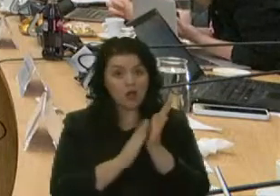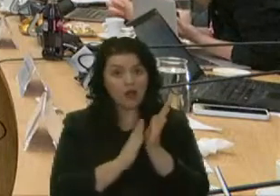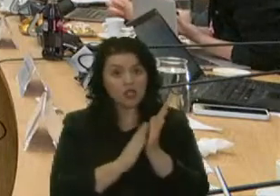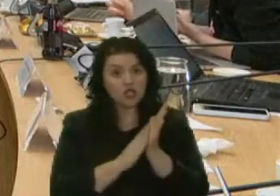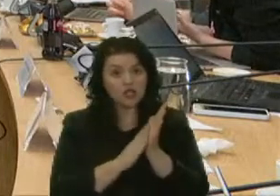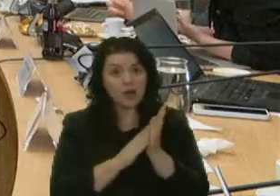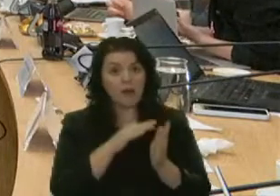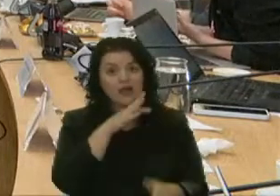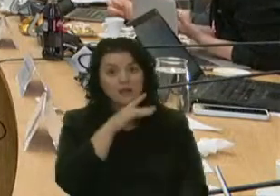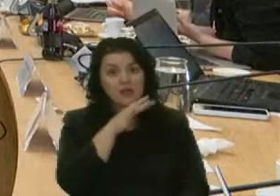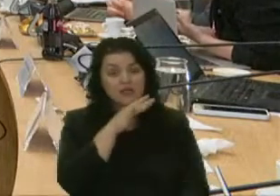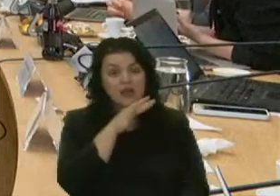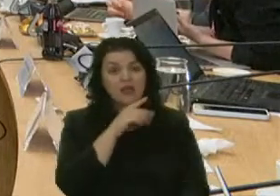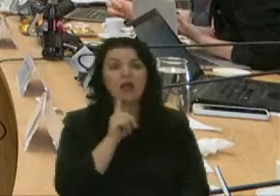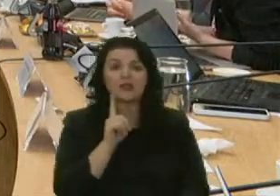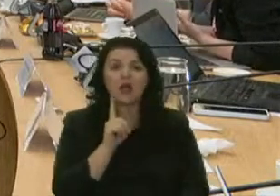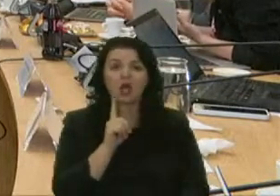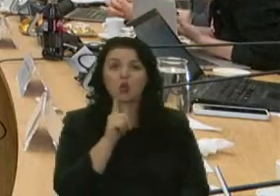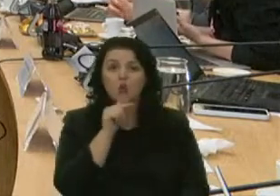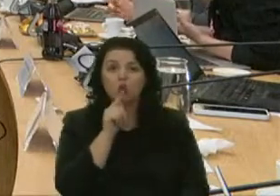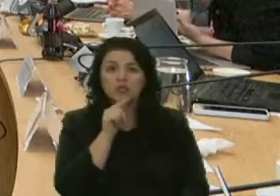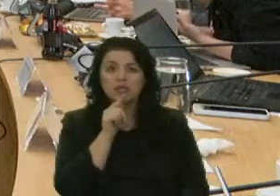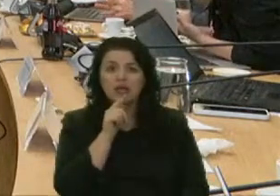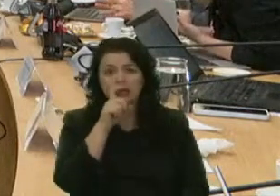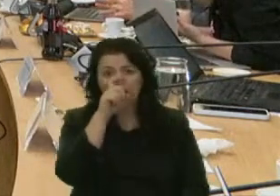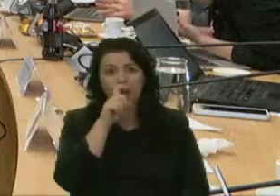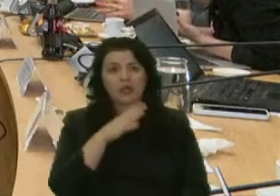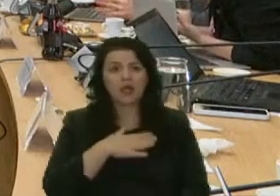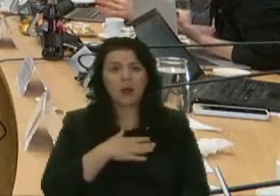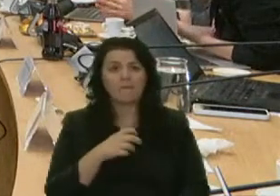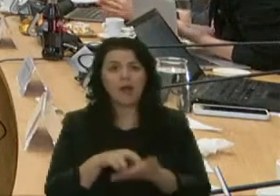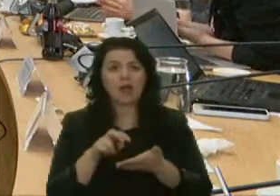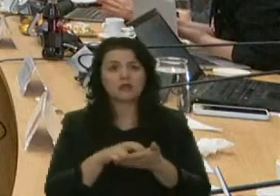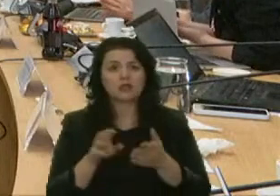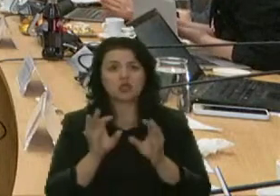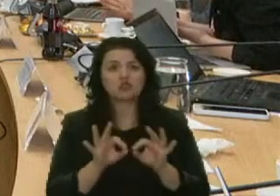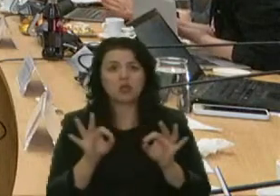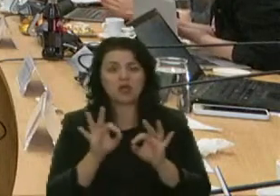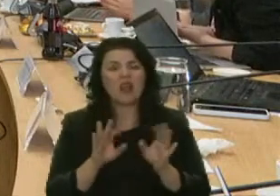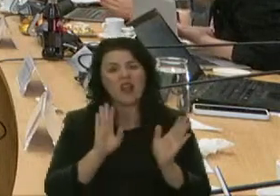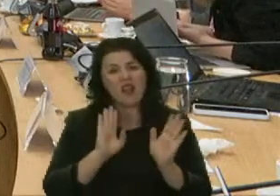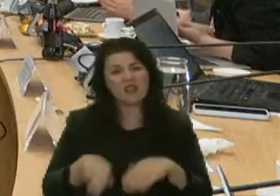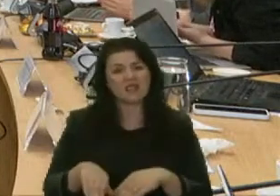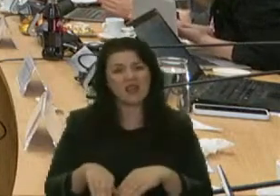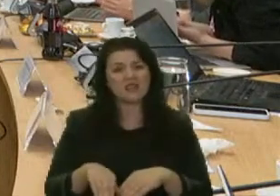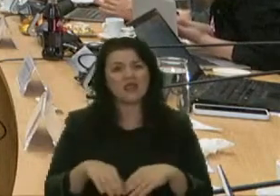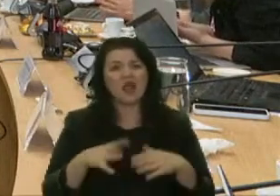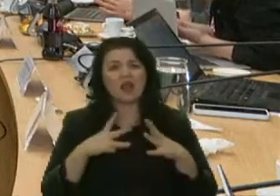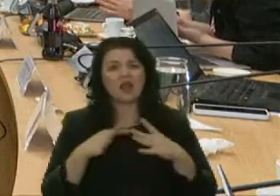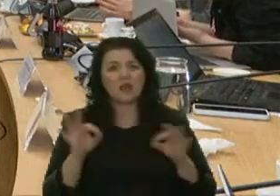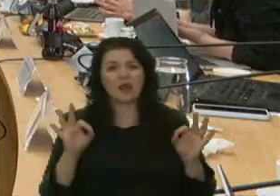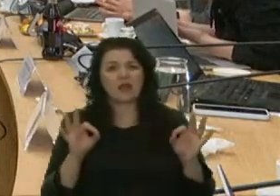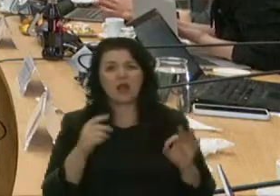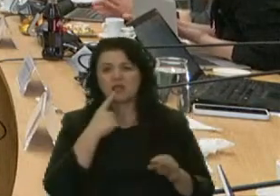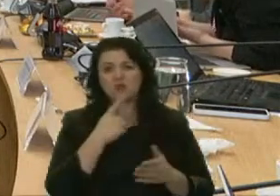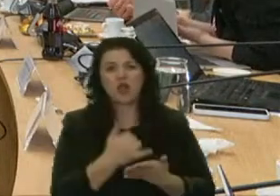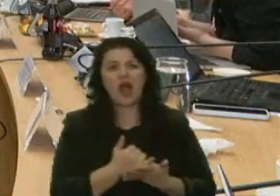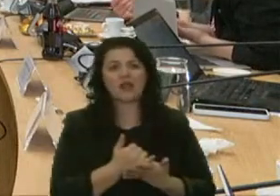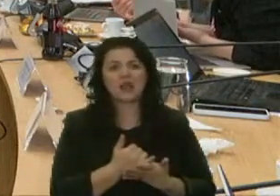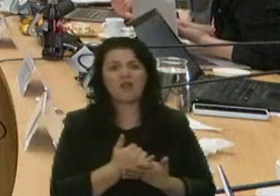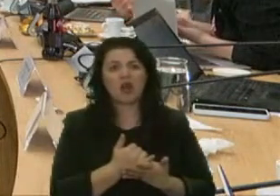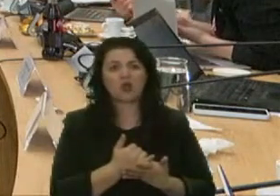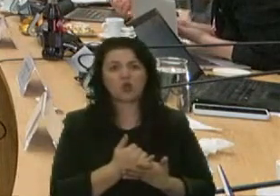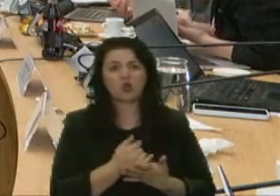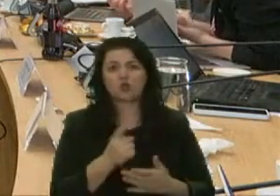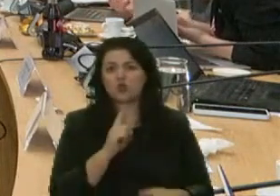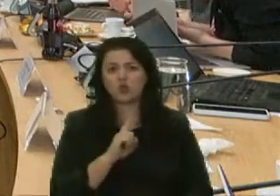Administrație dar acolo unde Din păcate s a mers cam încet Lăsați ne libertatea să putem să spunem adevărul